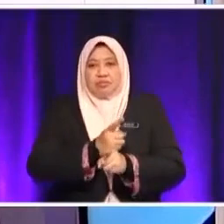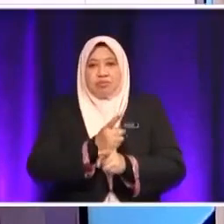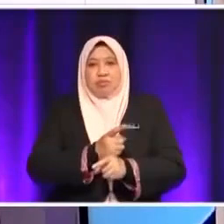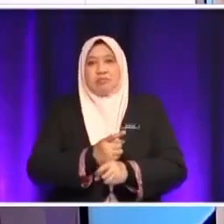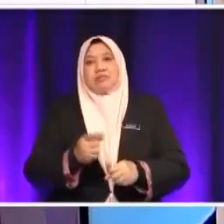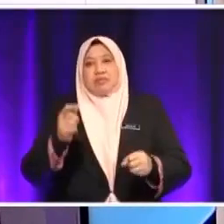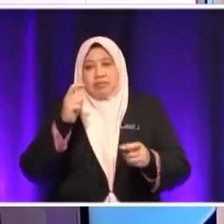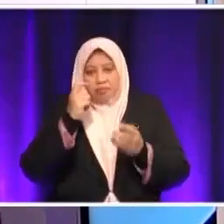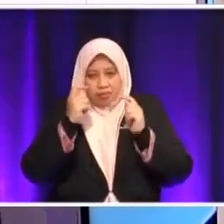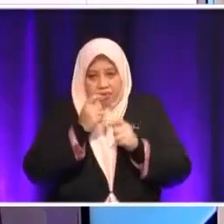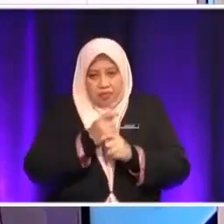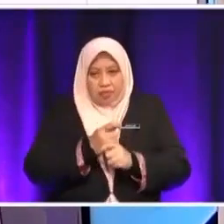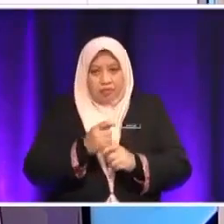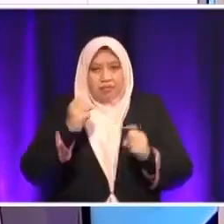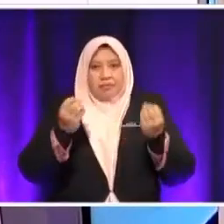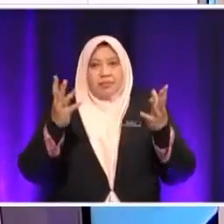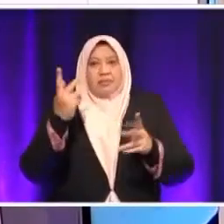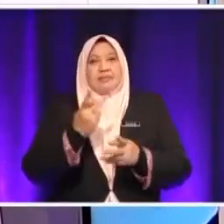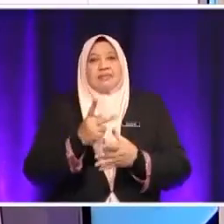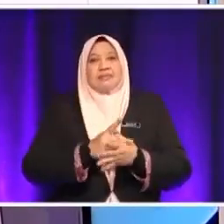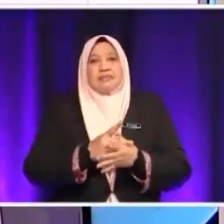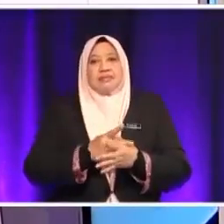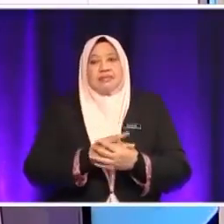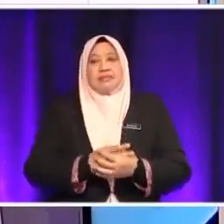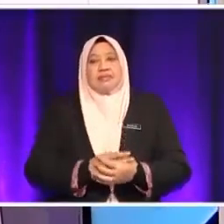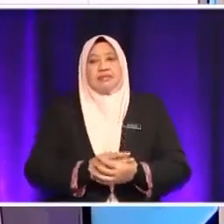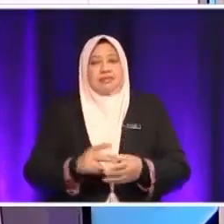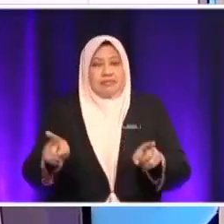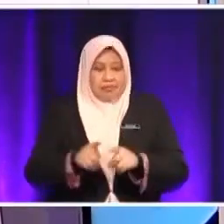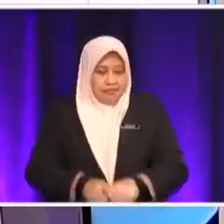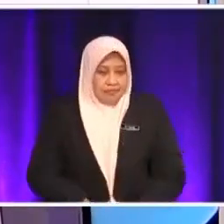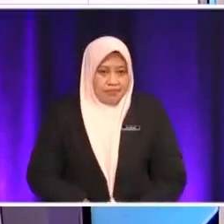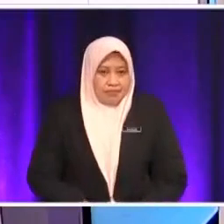banyak lagi jangan kemana-mana terus bersama kami didetvn